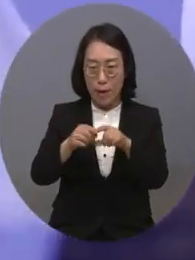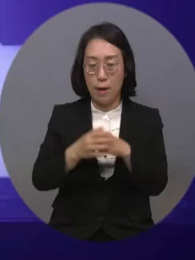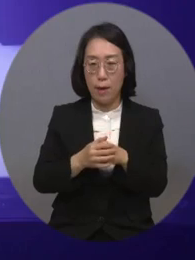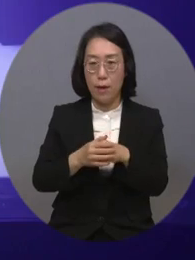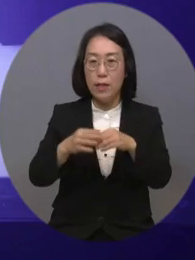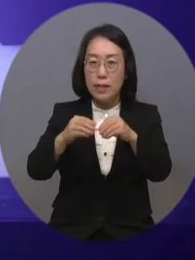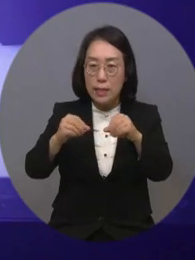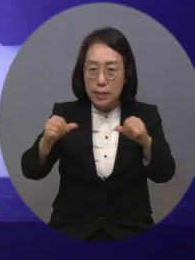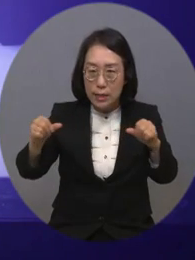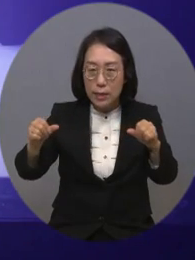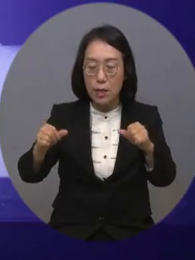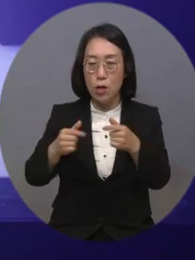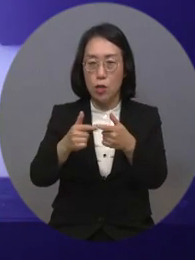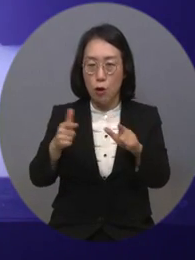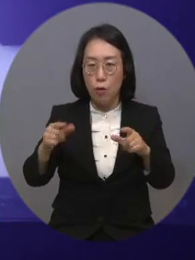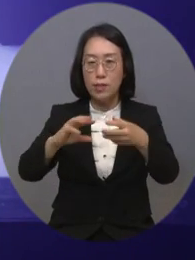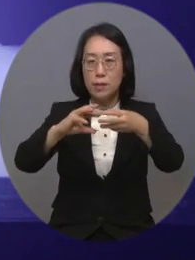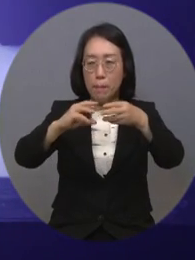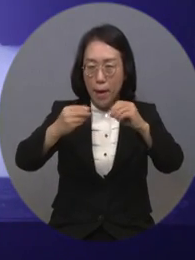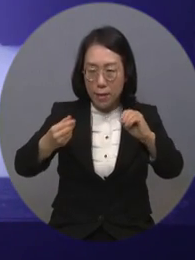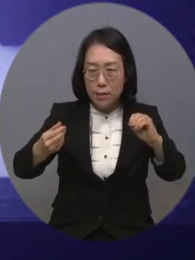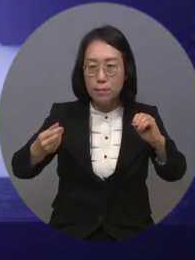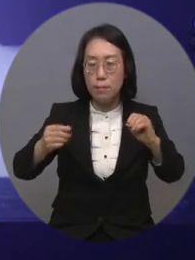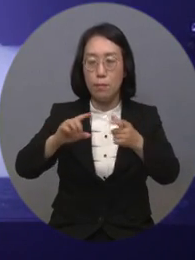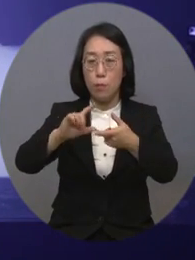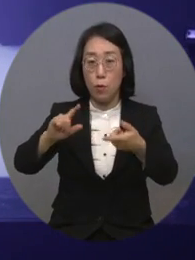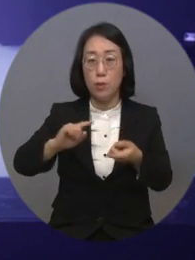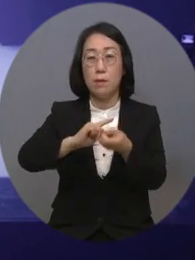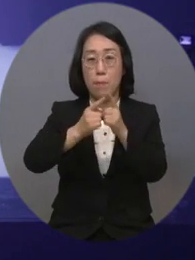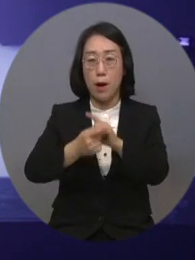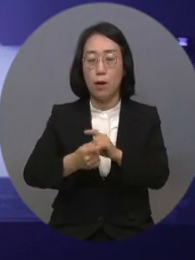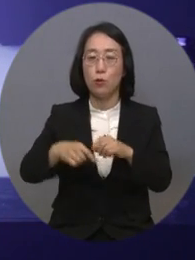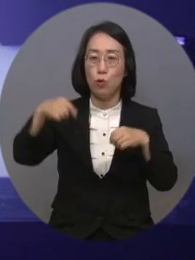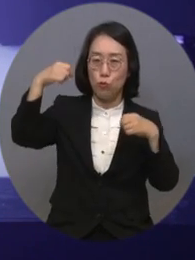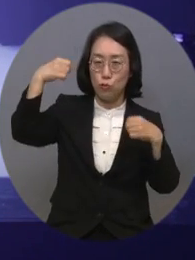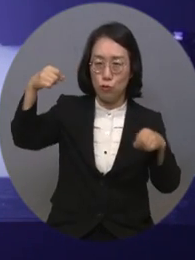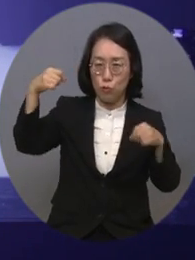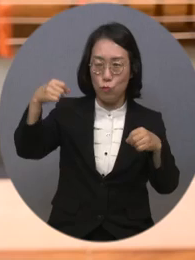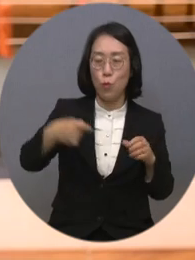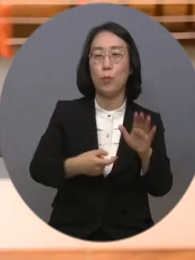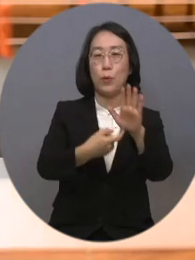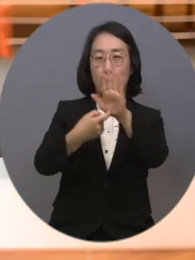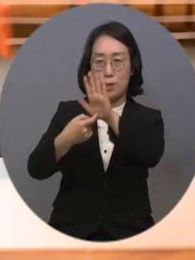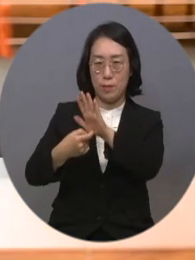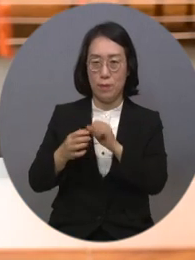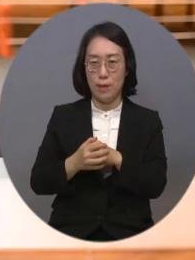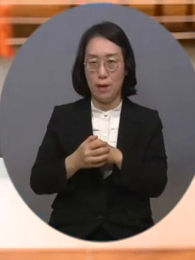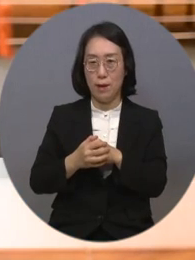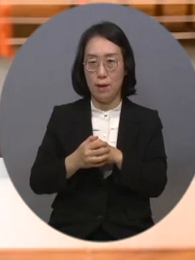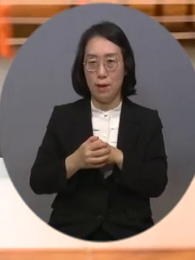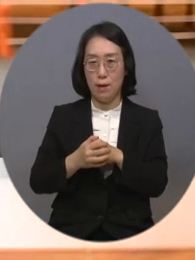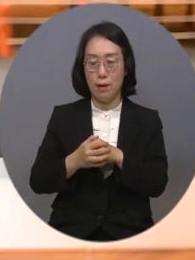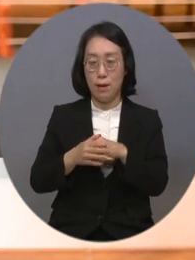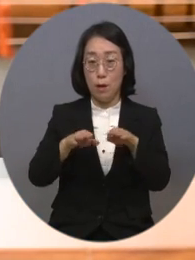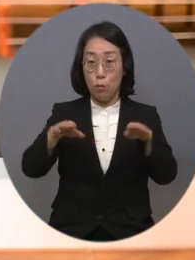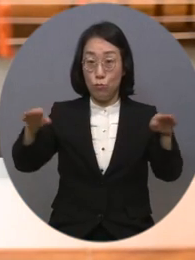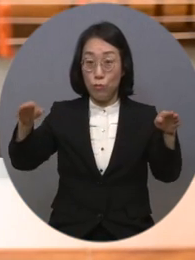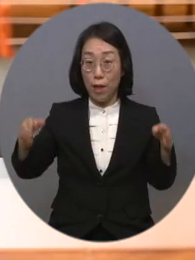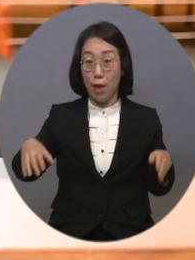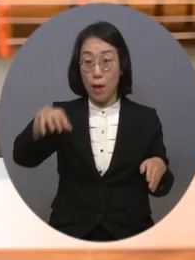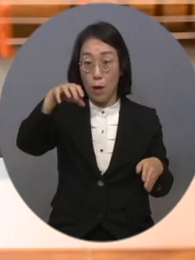누에, 흔들리는 매듭을 현대적인 창작 춤사위로 표현했습니다. 무대 센터, 무대 앞쪽